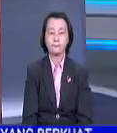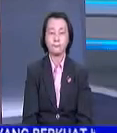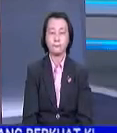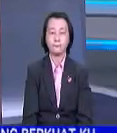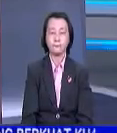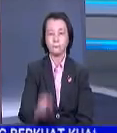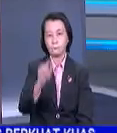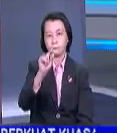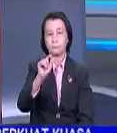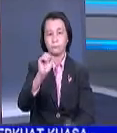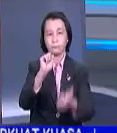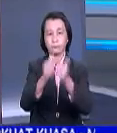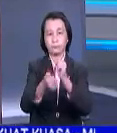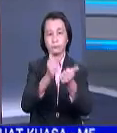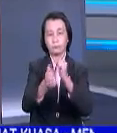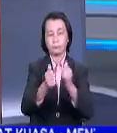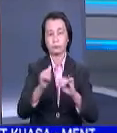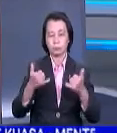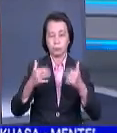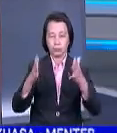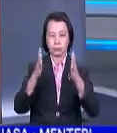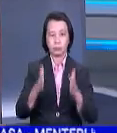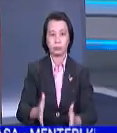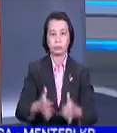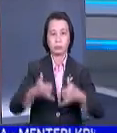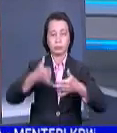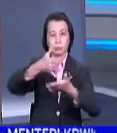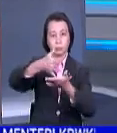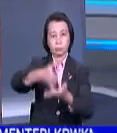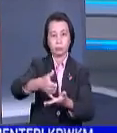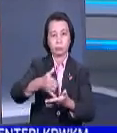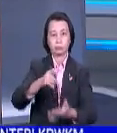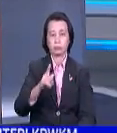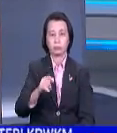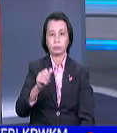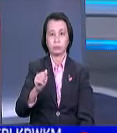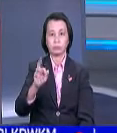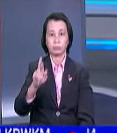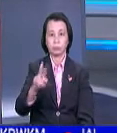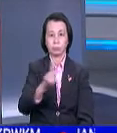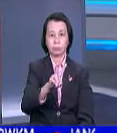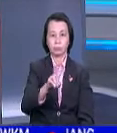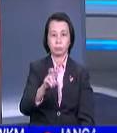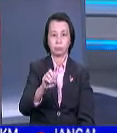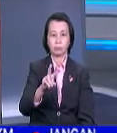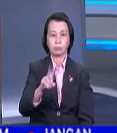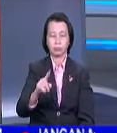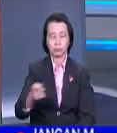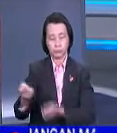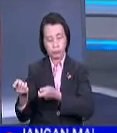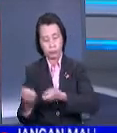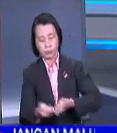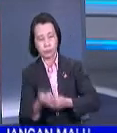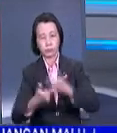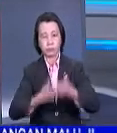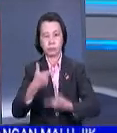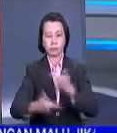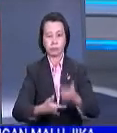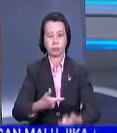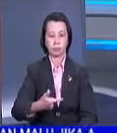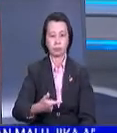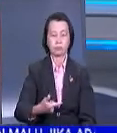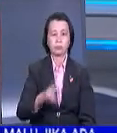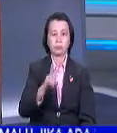Baik, sedikit pengembangan sukan ke semua pemain bagi Piala Tun Abdul Razak 2021 dan Liga Hoki Remaja Malaysia